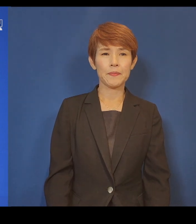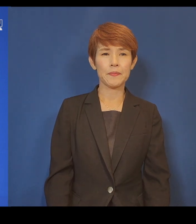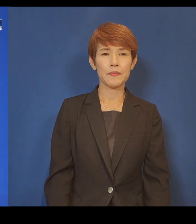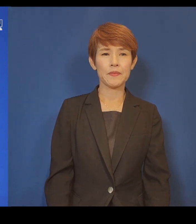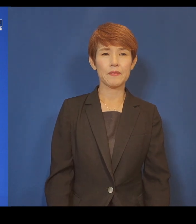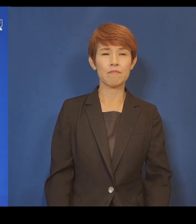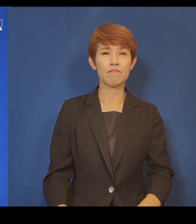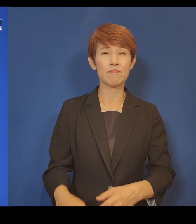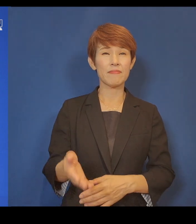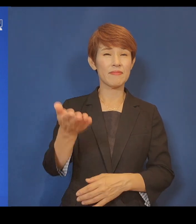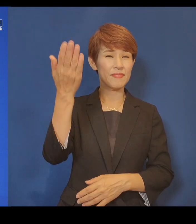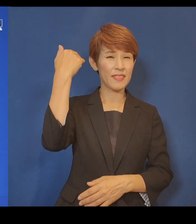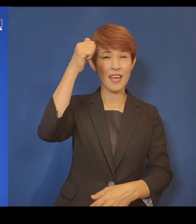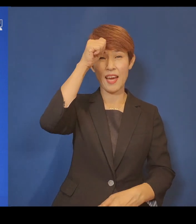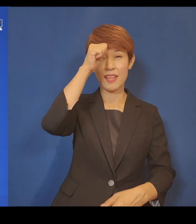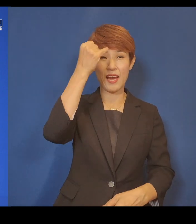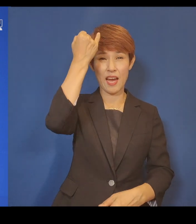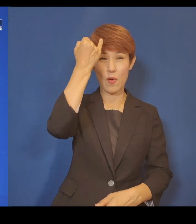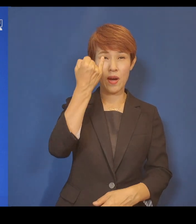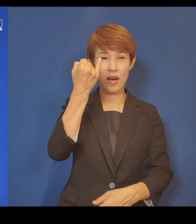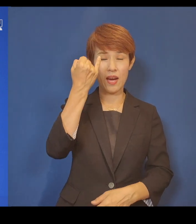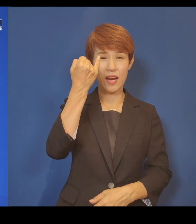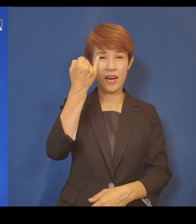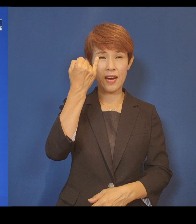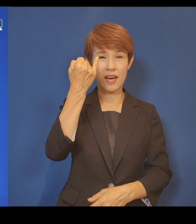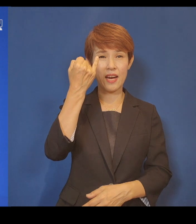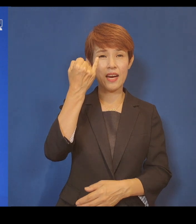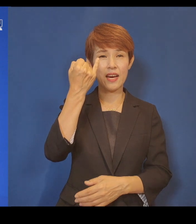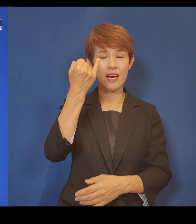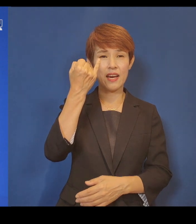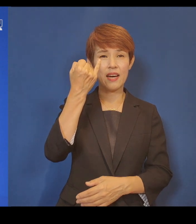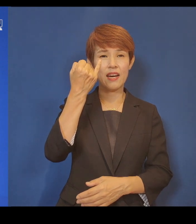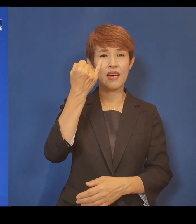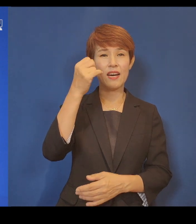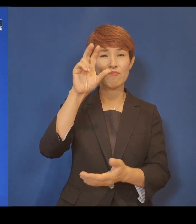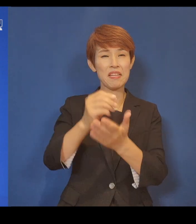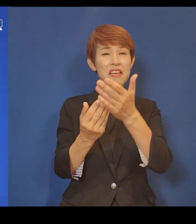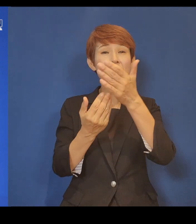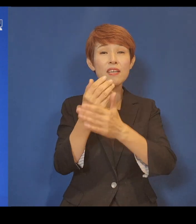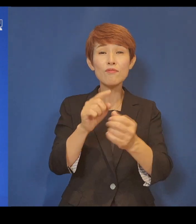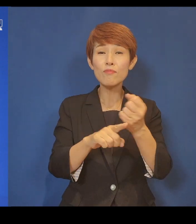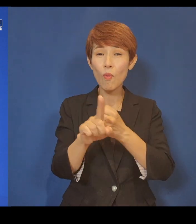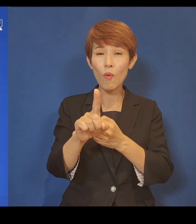우리 첫 조상 아담과 하와가 왜 넘어졌죠? 특별히 하와가 왜 넘어졌어요?